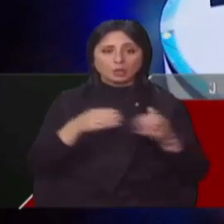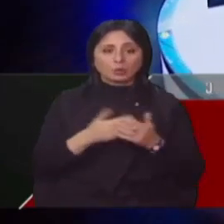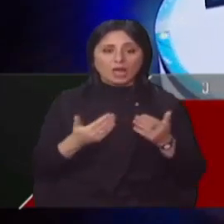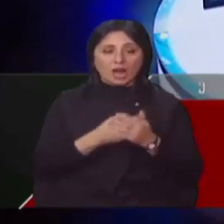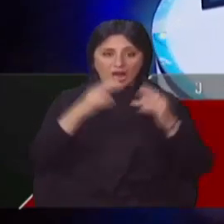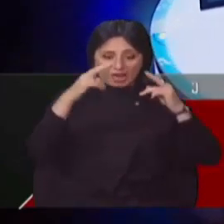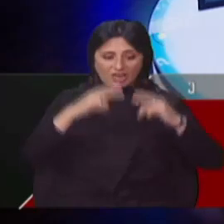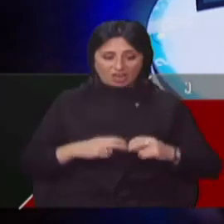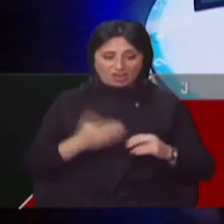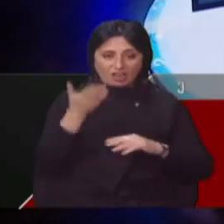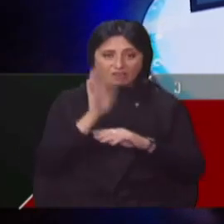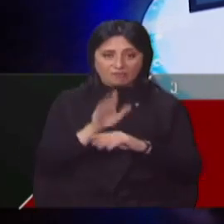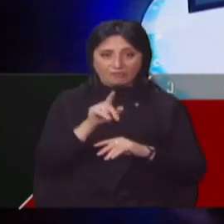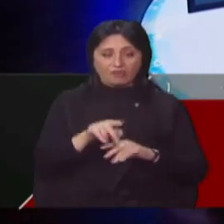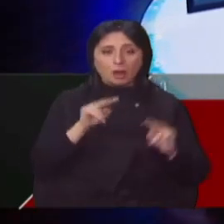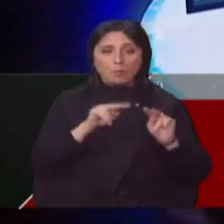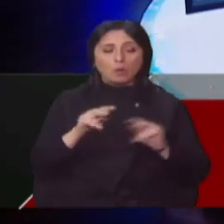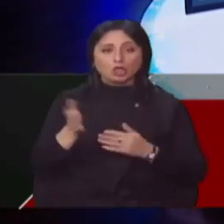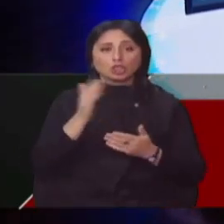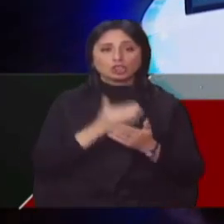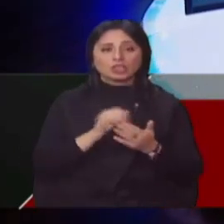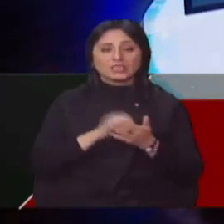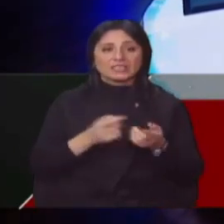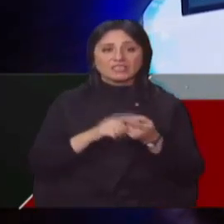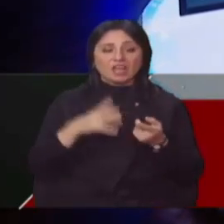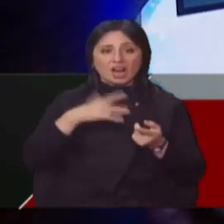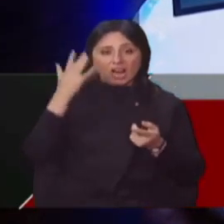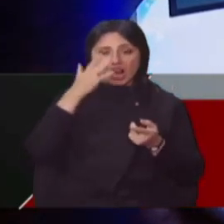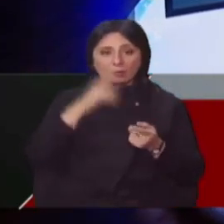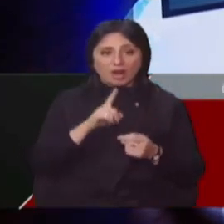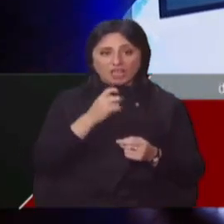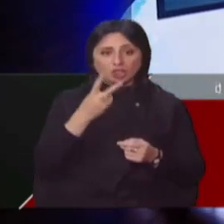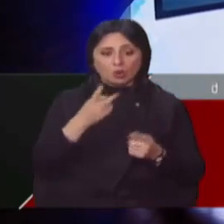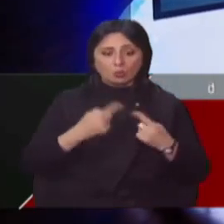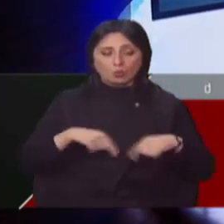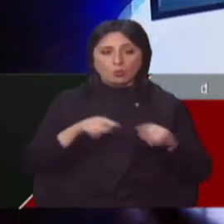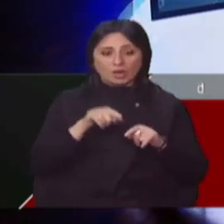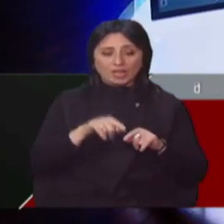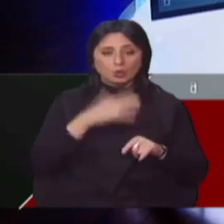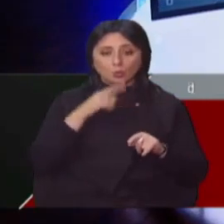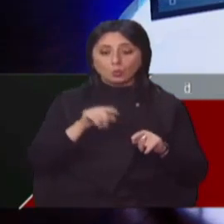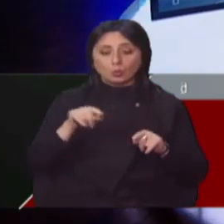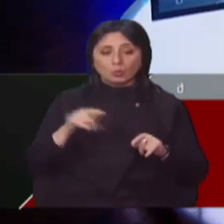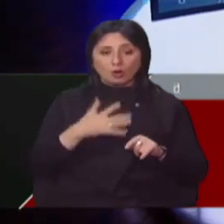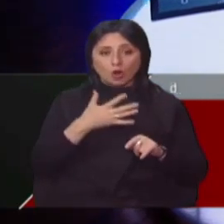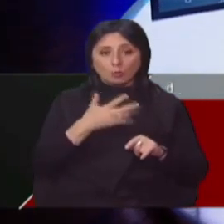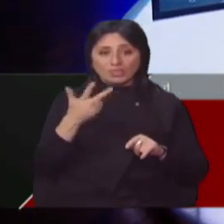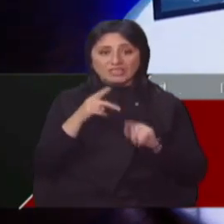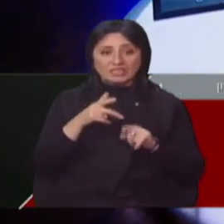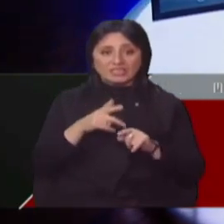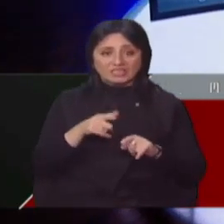ახალი კვლევის შედეგებს აქვეყნებს. მონიტორინგის შედეგების საფუძველზე ქართული ოცნება 102 ორგანიზაციიდან უმეტესობას, ანუ